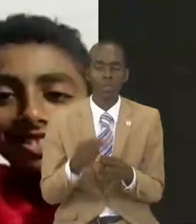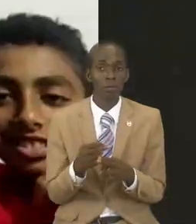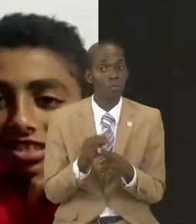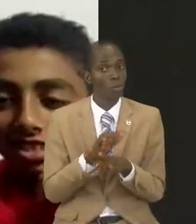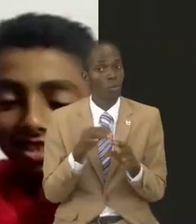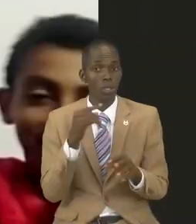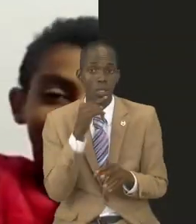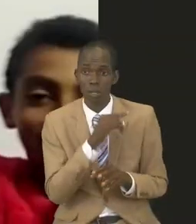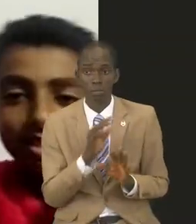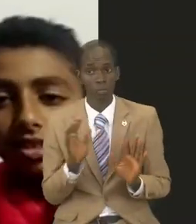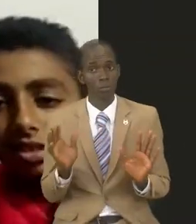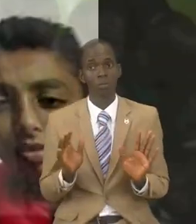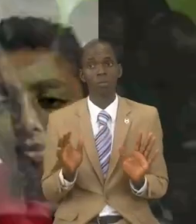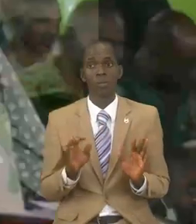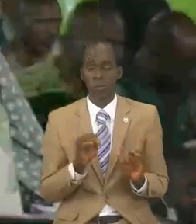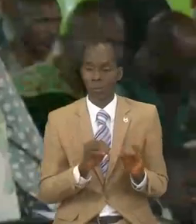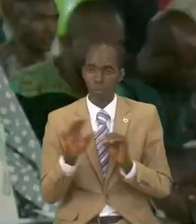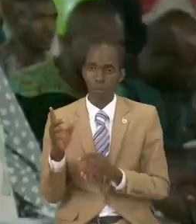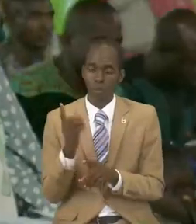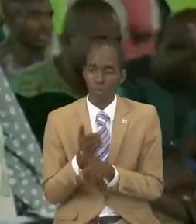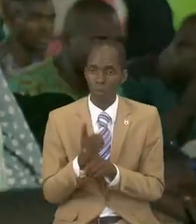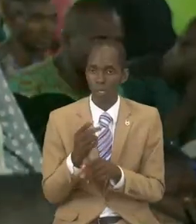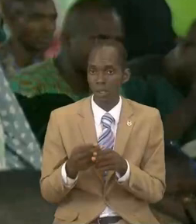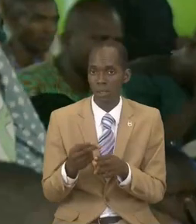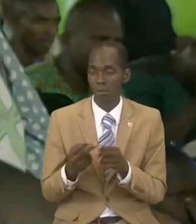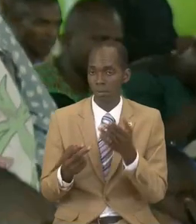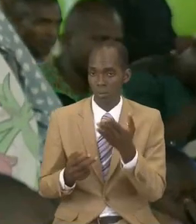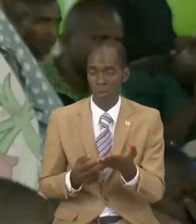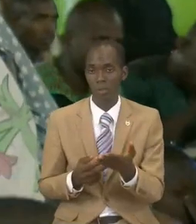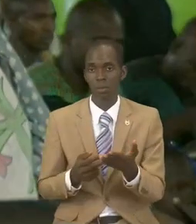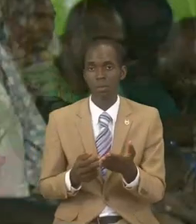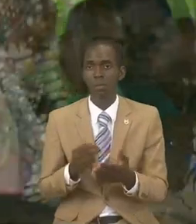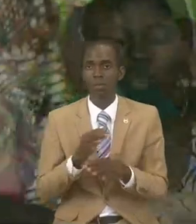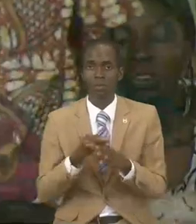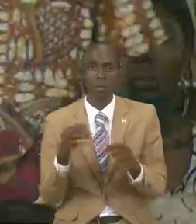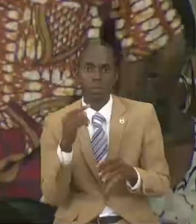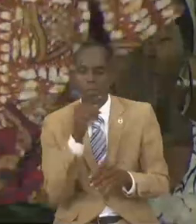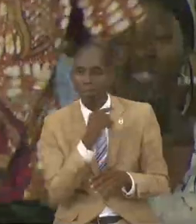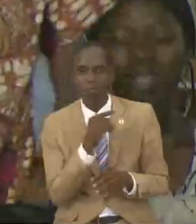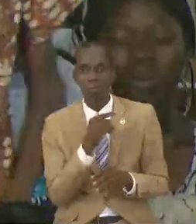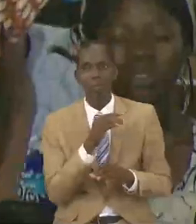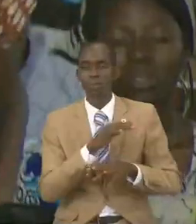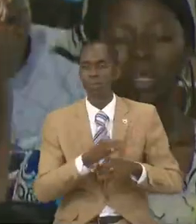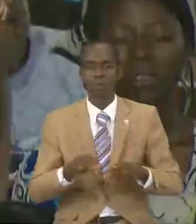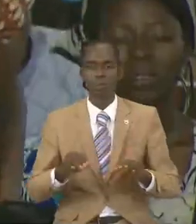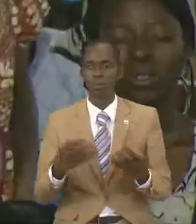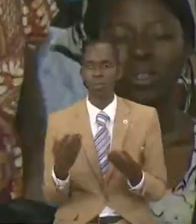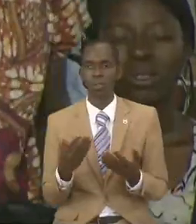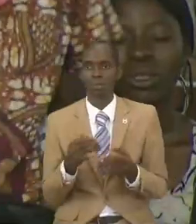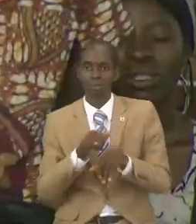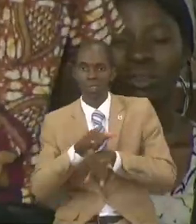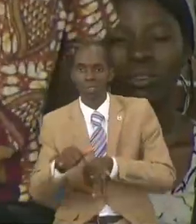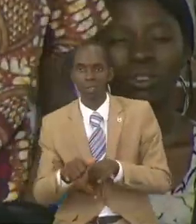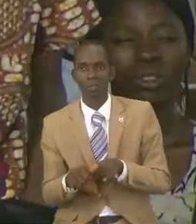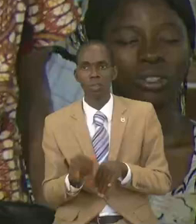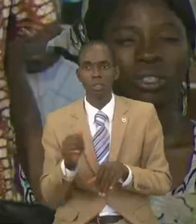Là où nous sommes, dans nos différentes régions, dans nos différentes nations, dans nos assemblées